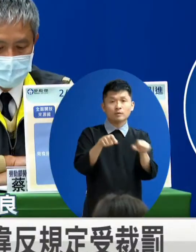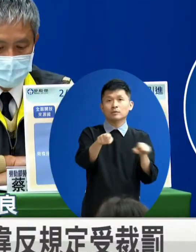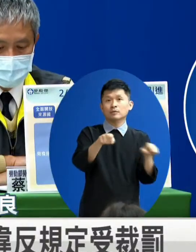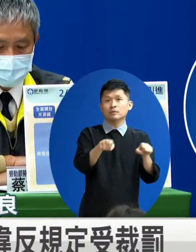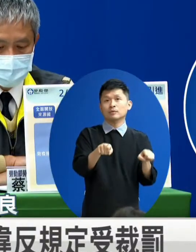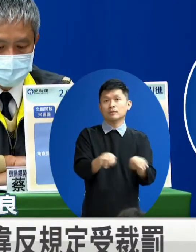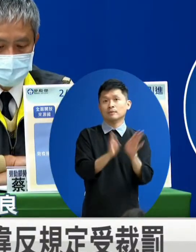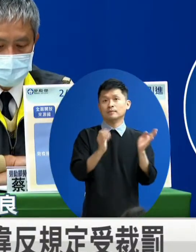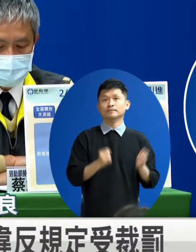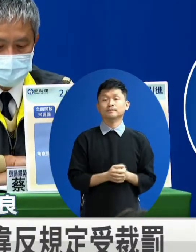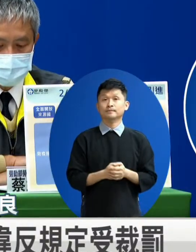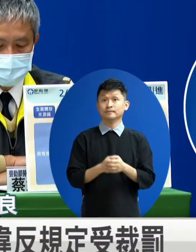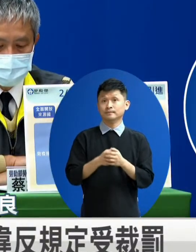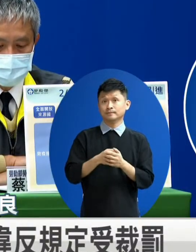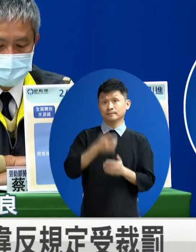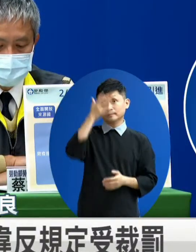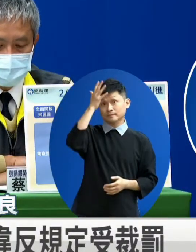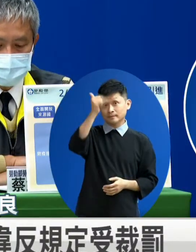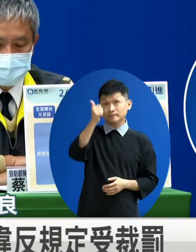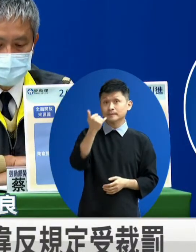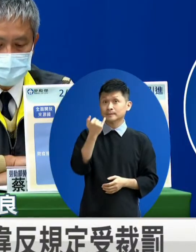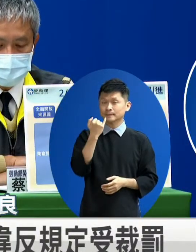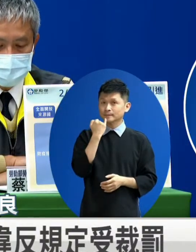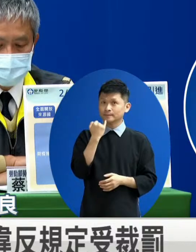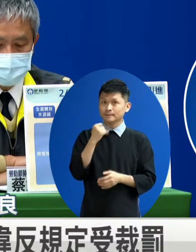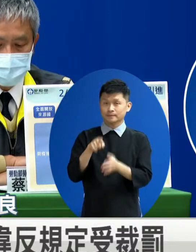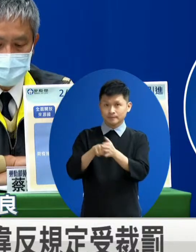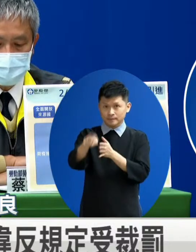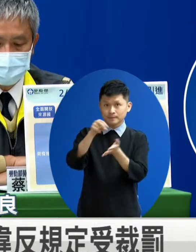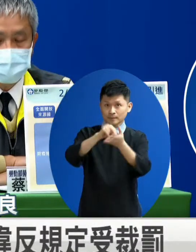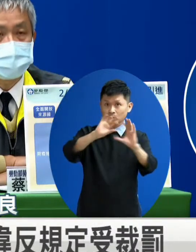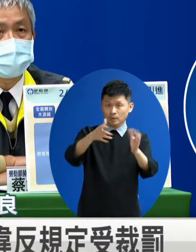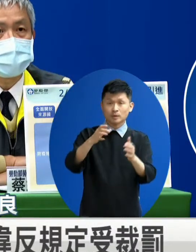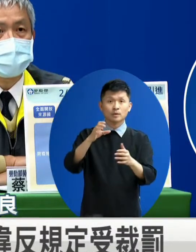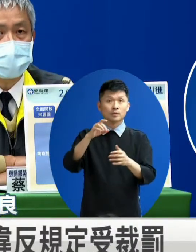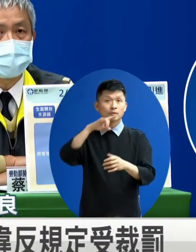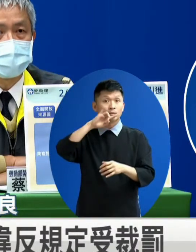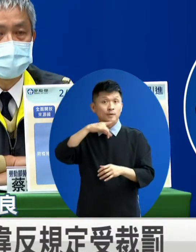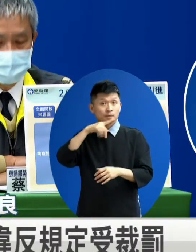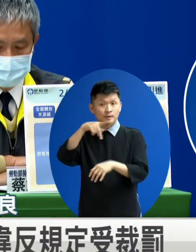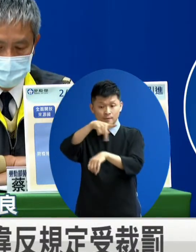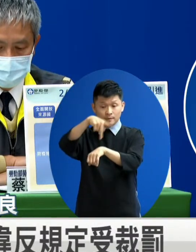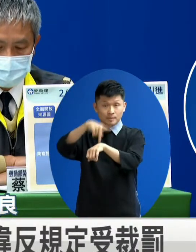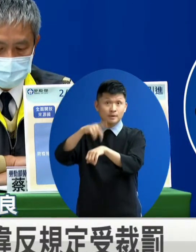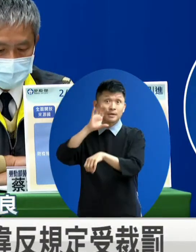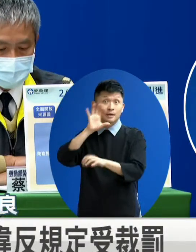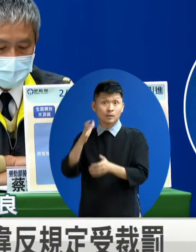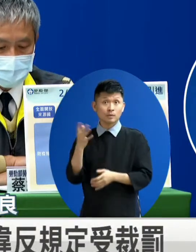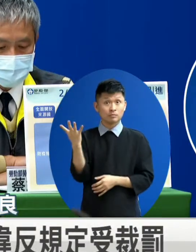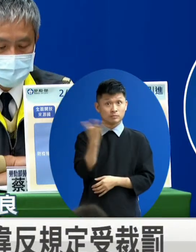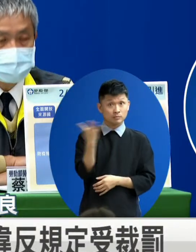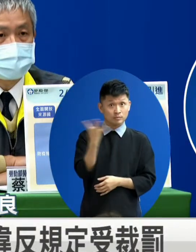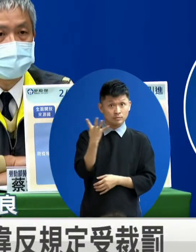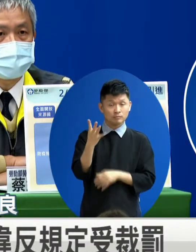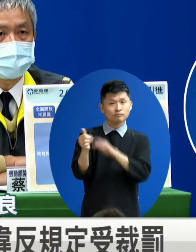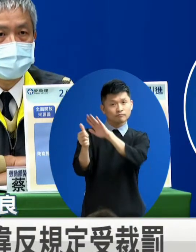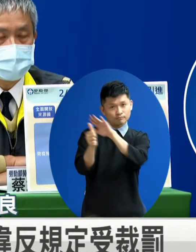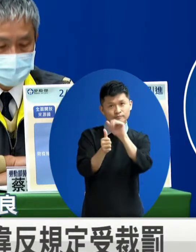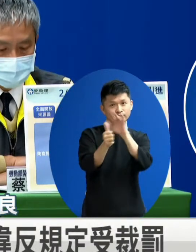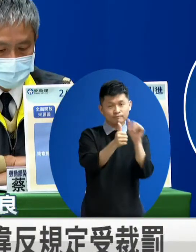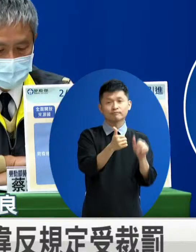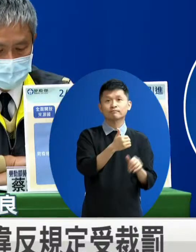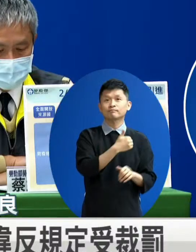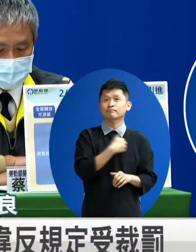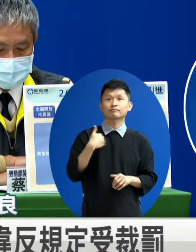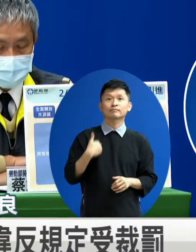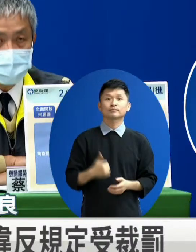划。那雇主可以直接从印尼、越南、菲律宾及泰国都可以来引进